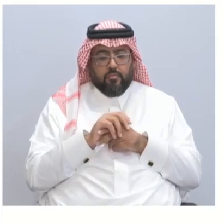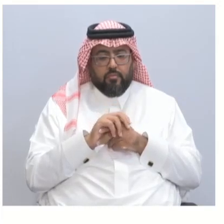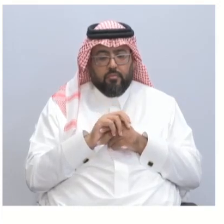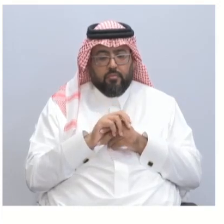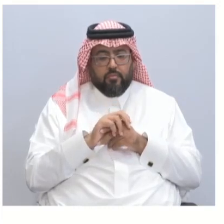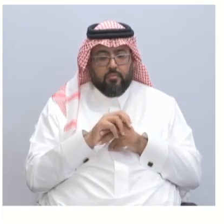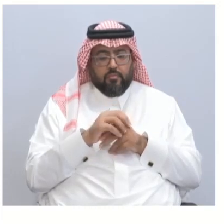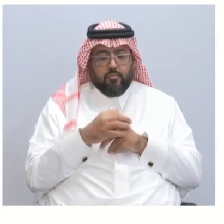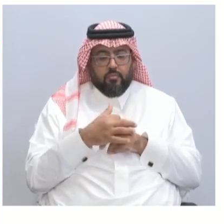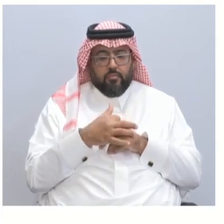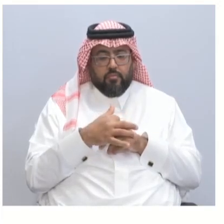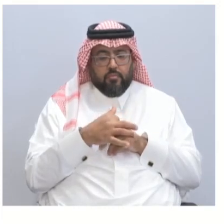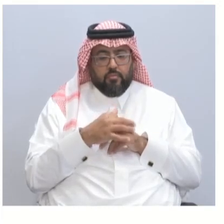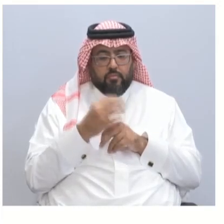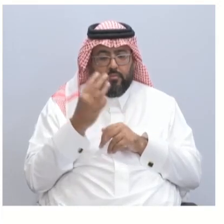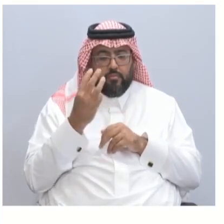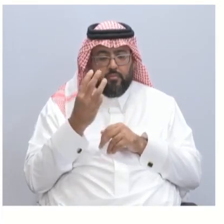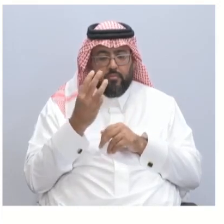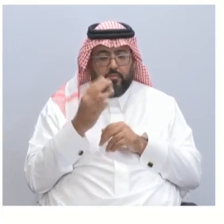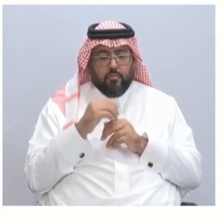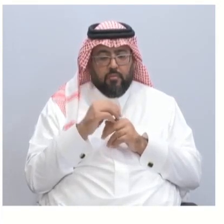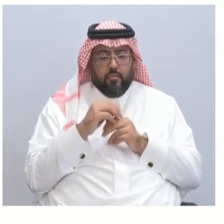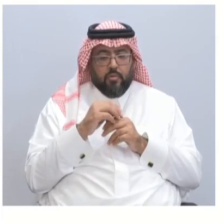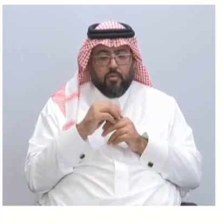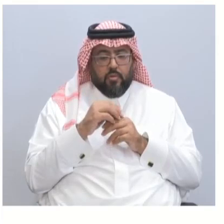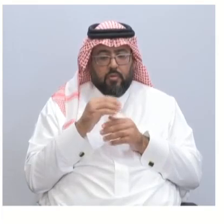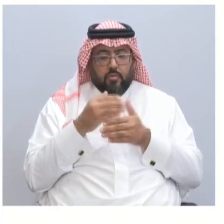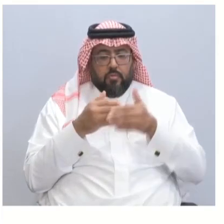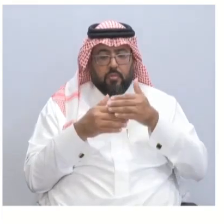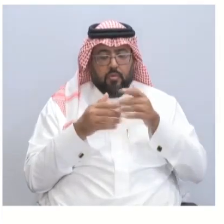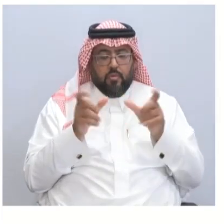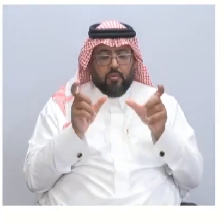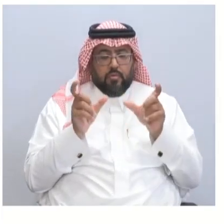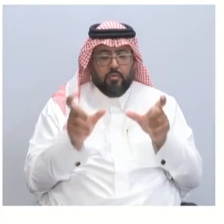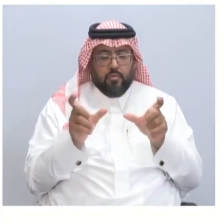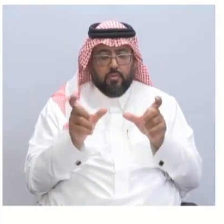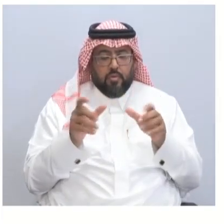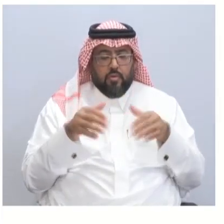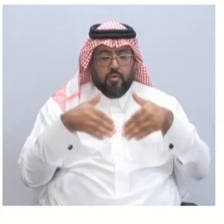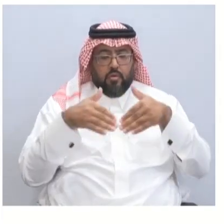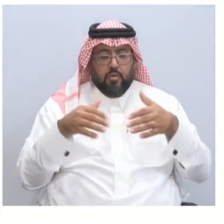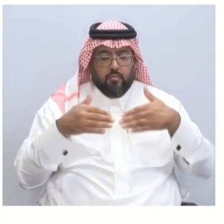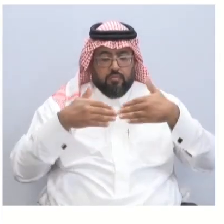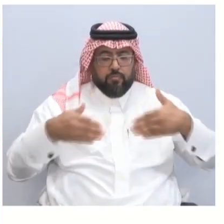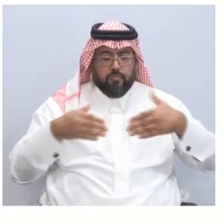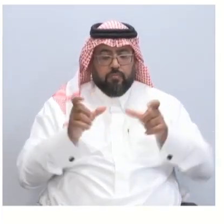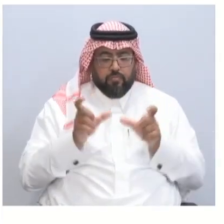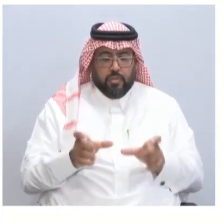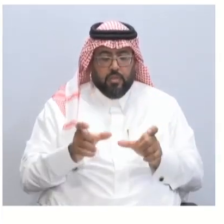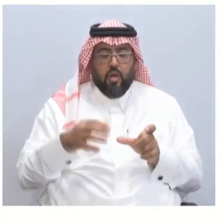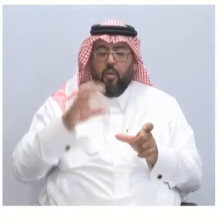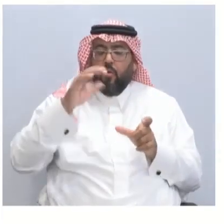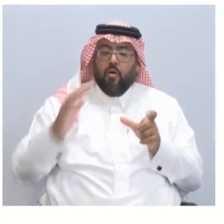الاستفاده منها ثلاثه من الخطوات انشاء السدود للاستفاده